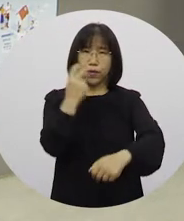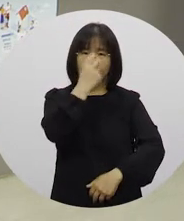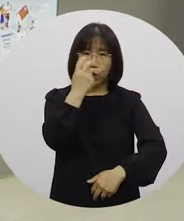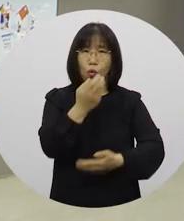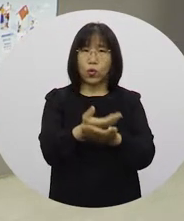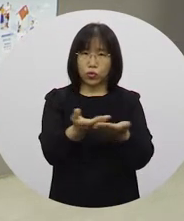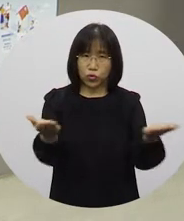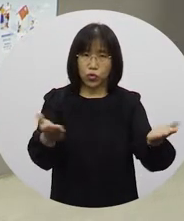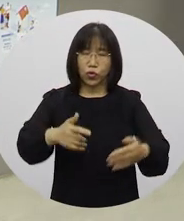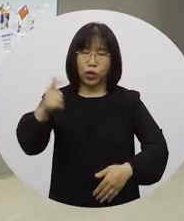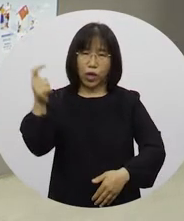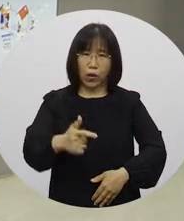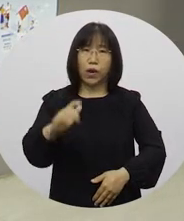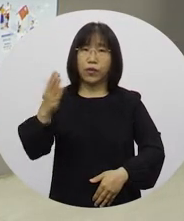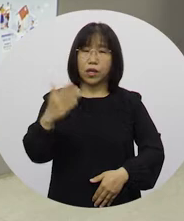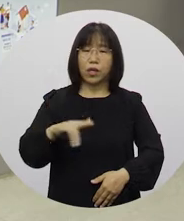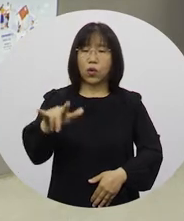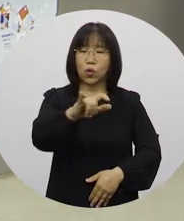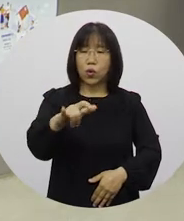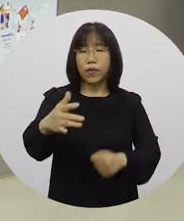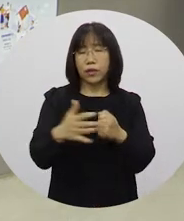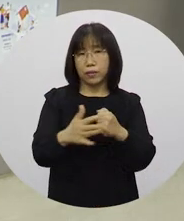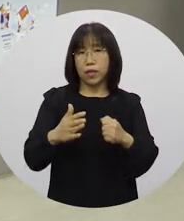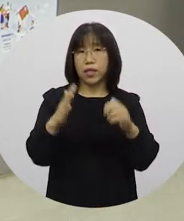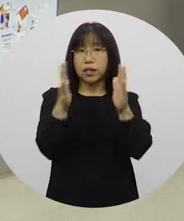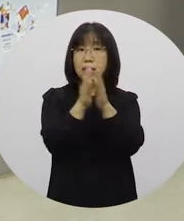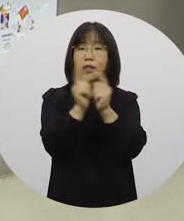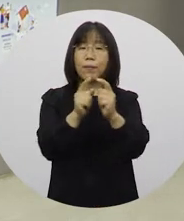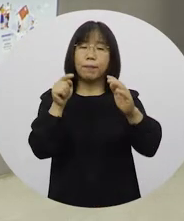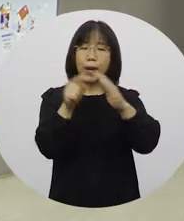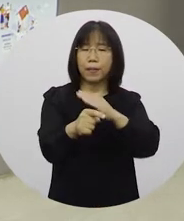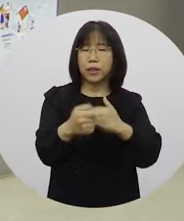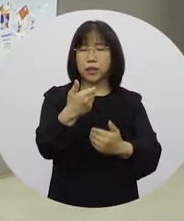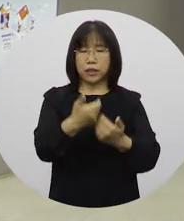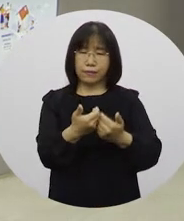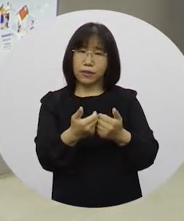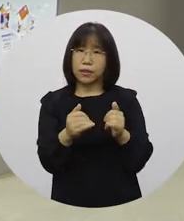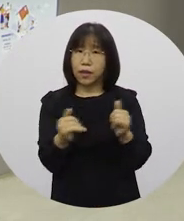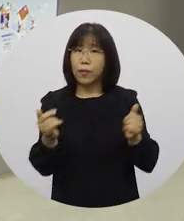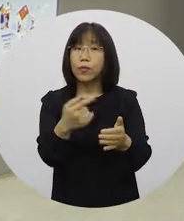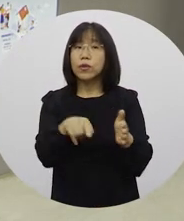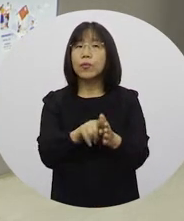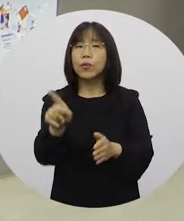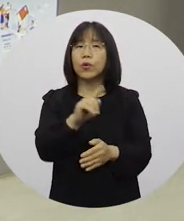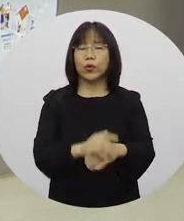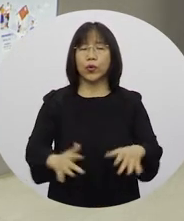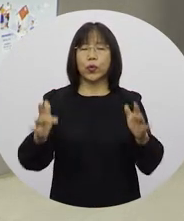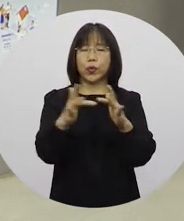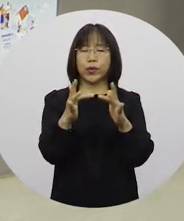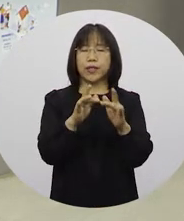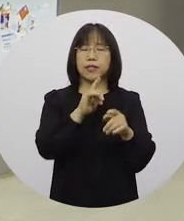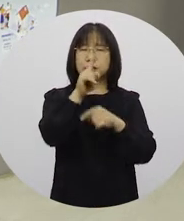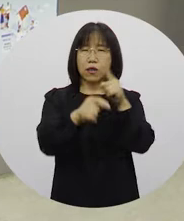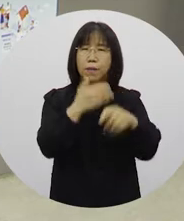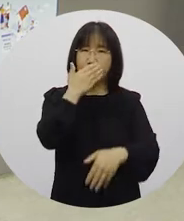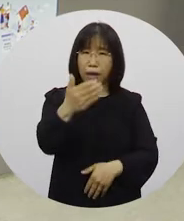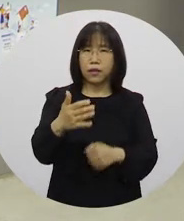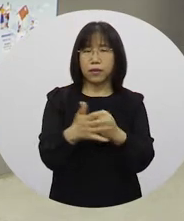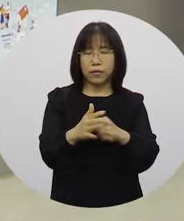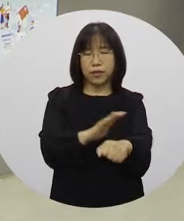권리 보호가 더 강화될 것으로 기대됩니다 코로나 일고 에 대한 우려로 직접 방문을 꺼리는 군대를 위해서